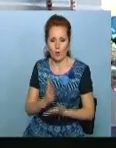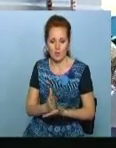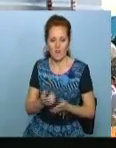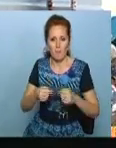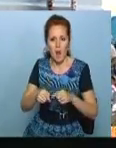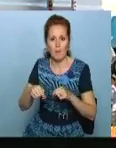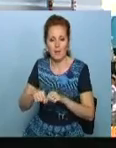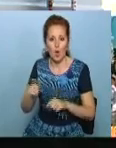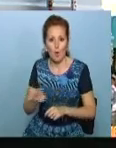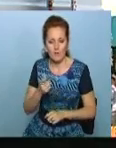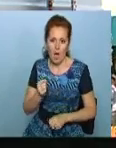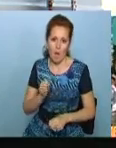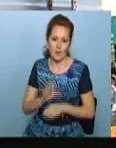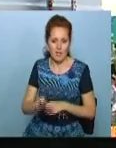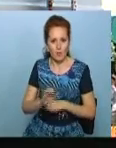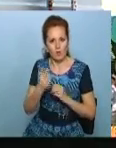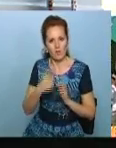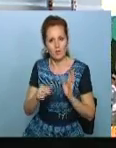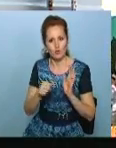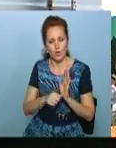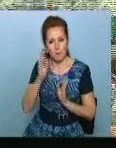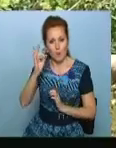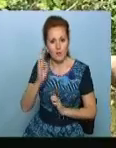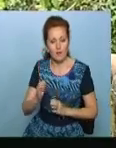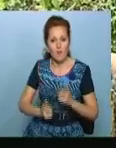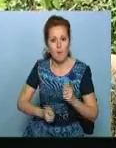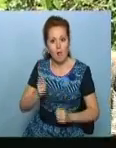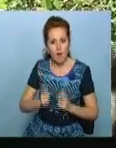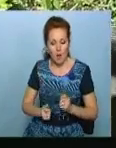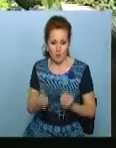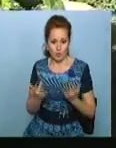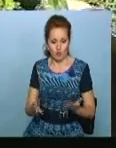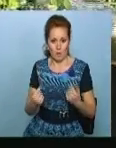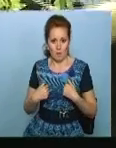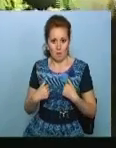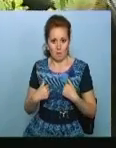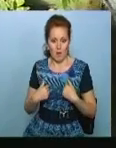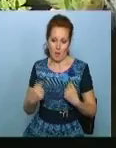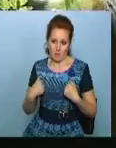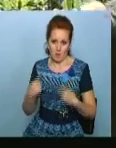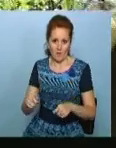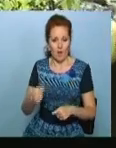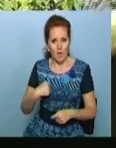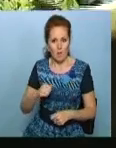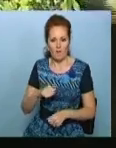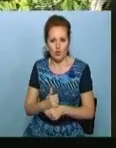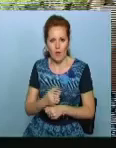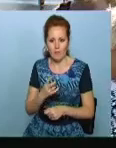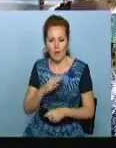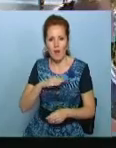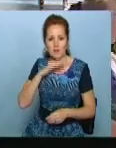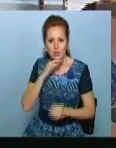хозяйствах. А производят они 26% молока. Зачем нам продавать? Нам важнее сегодня не насытить рынок там